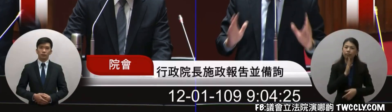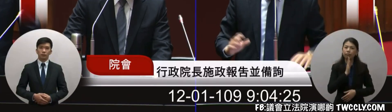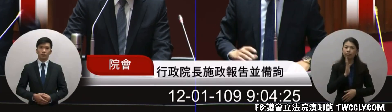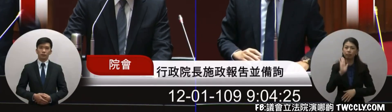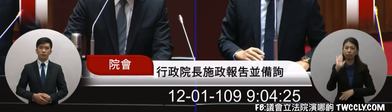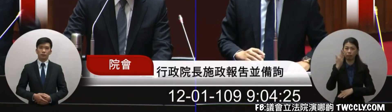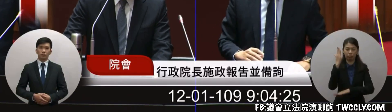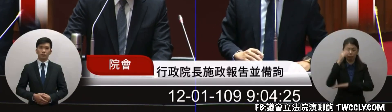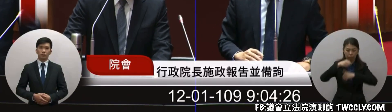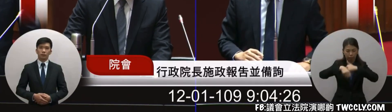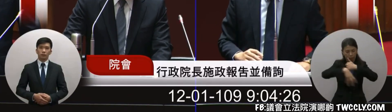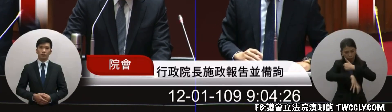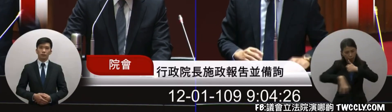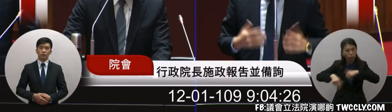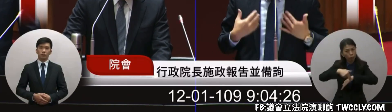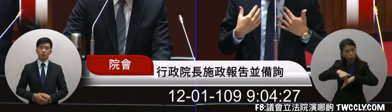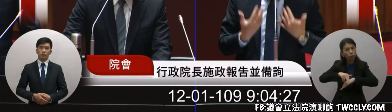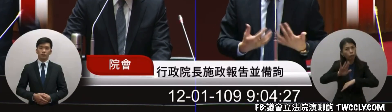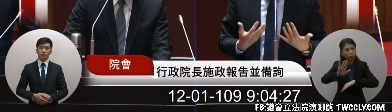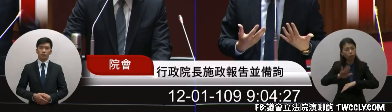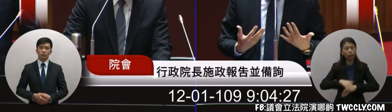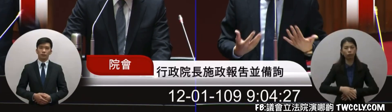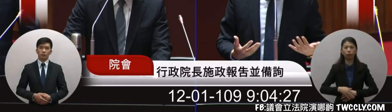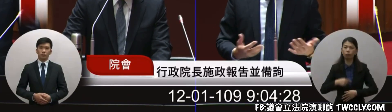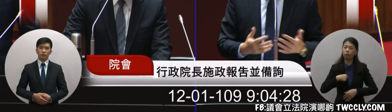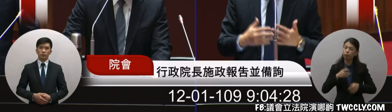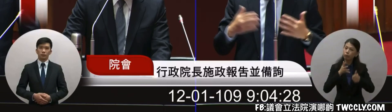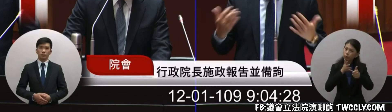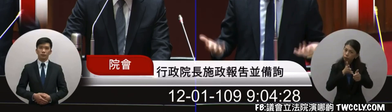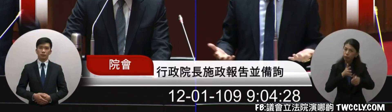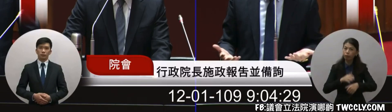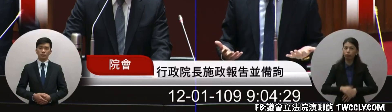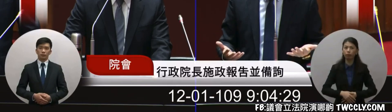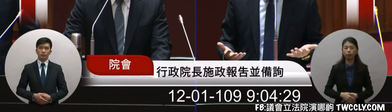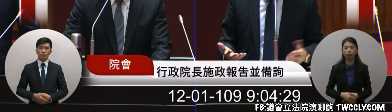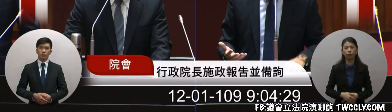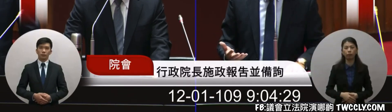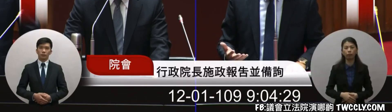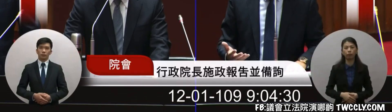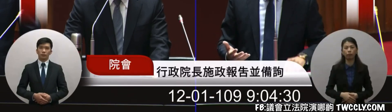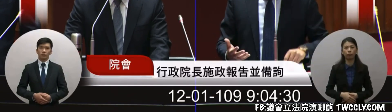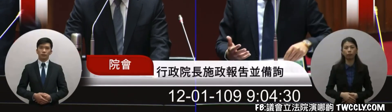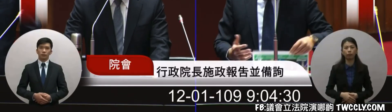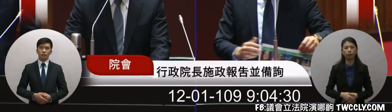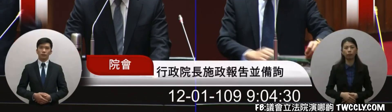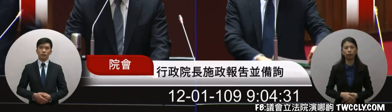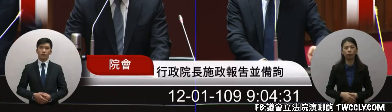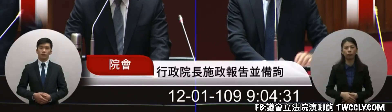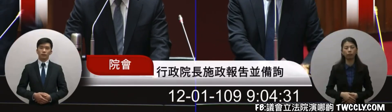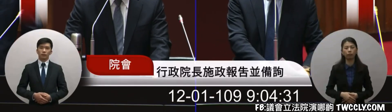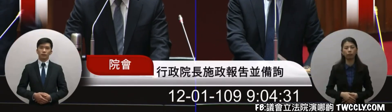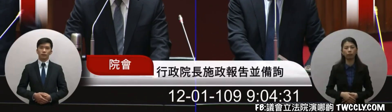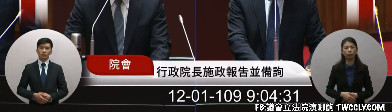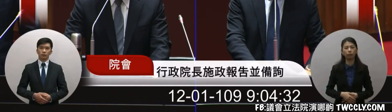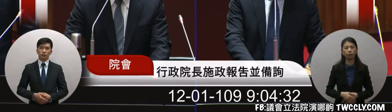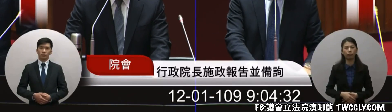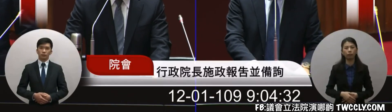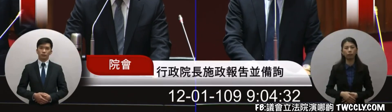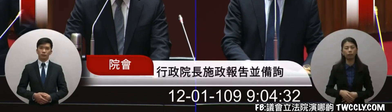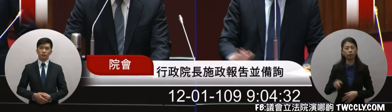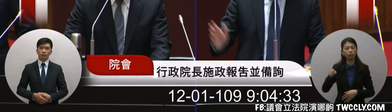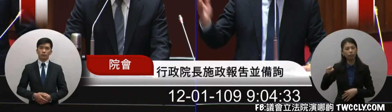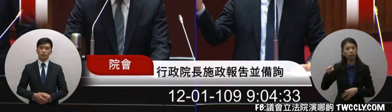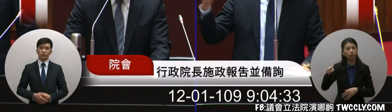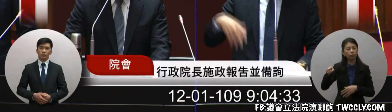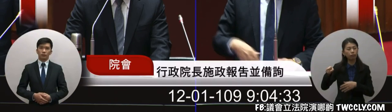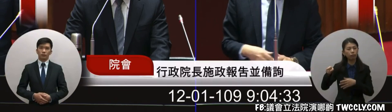像也做了这些的规划，所以我们只是问说，其实从这个角度看起来，这个来就是说含有的这些东